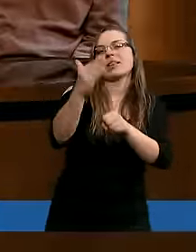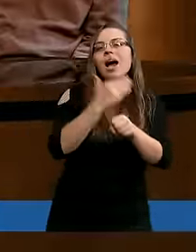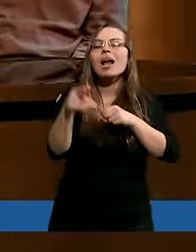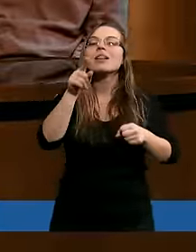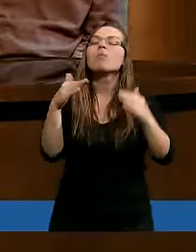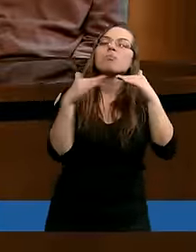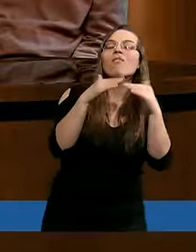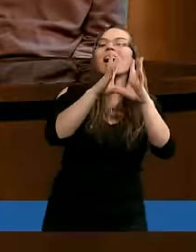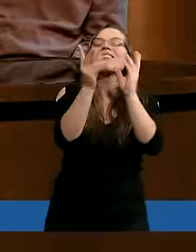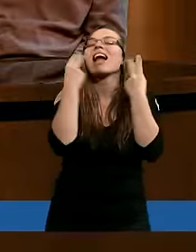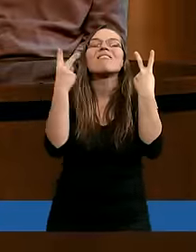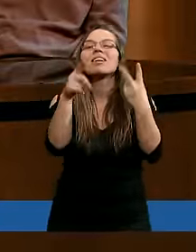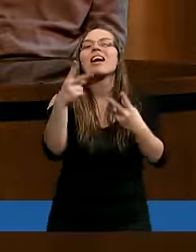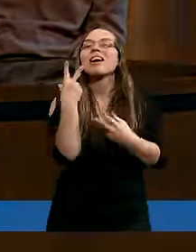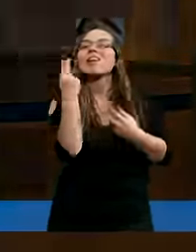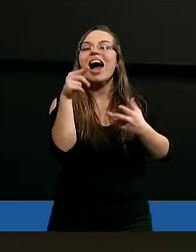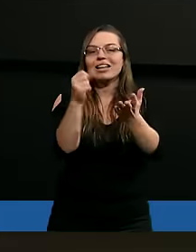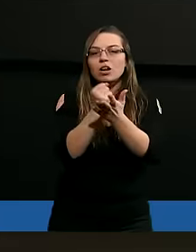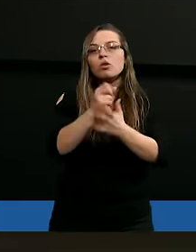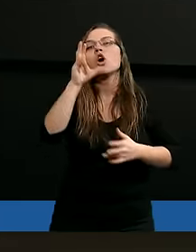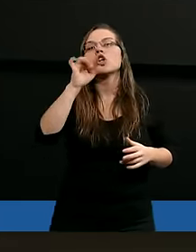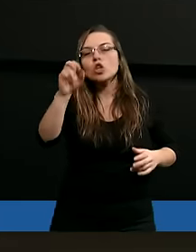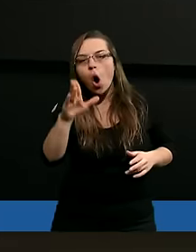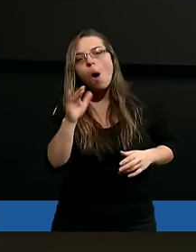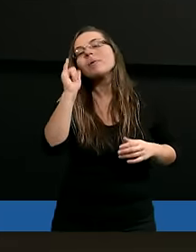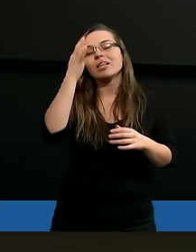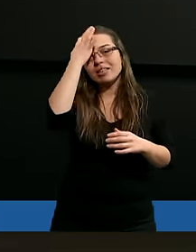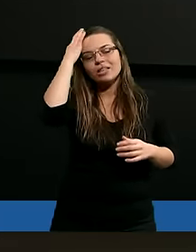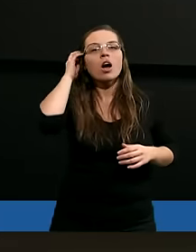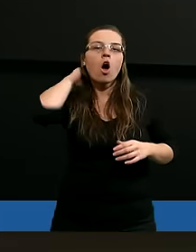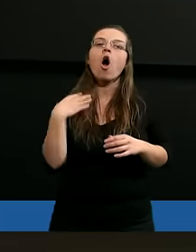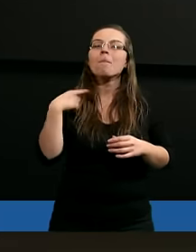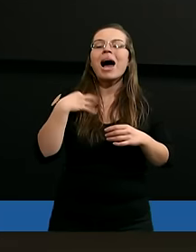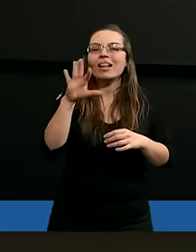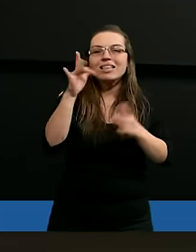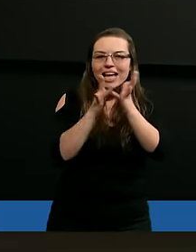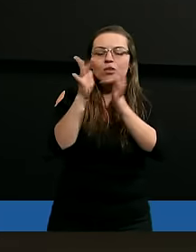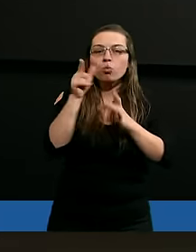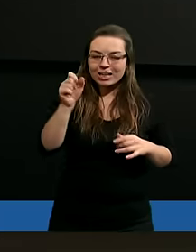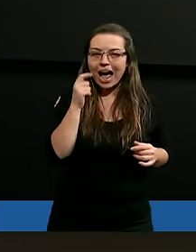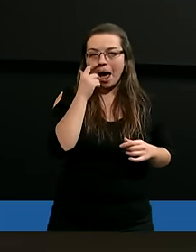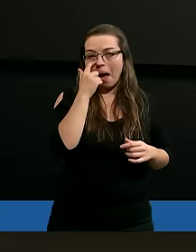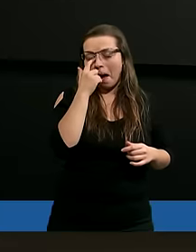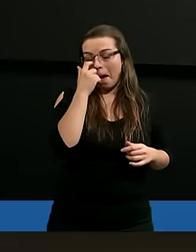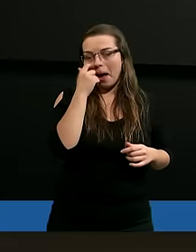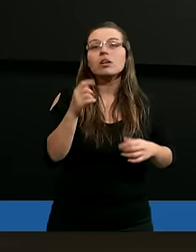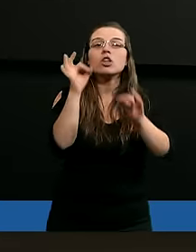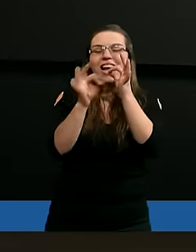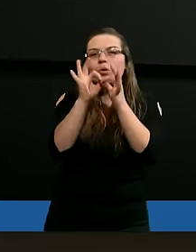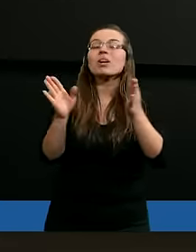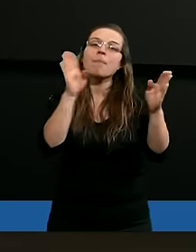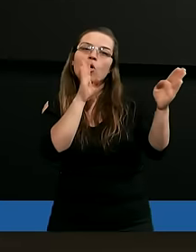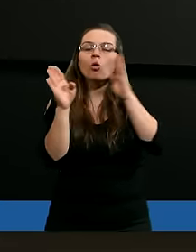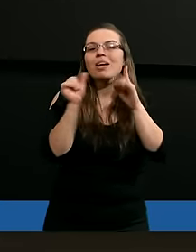porównanie tego kwartału, Hiob i osoba Pana Jezusa. Czy znajdujemy tu jakieś szczególne